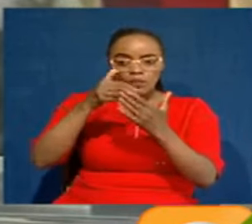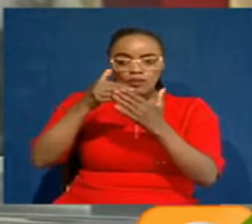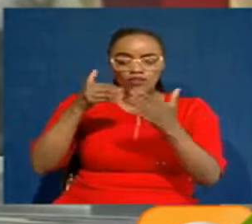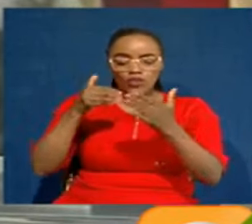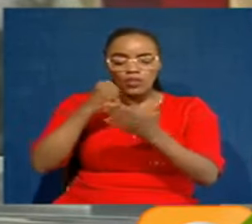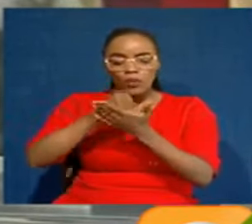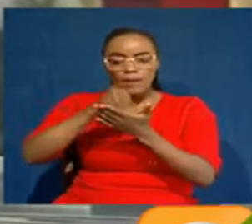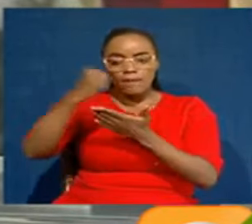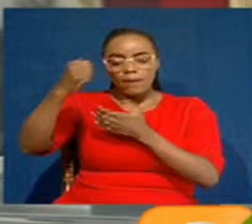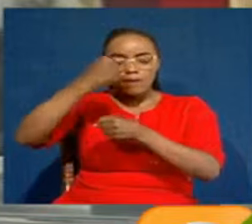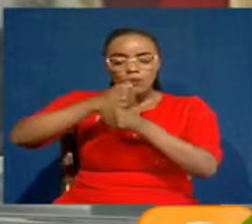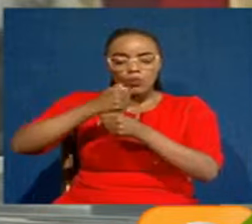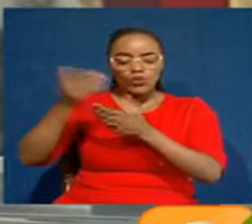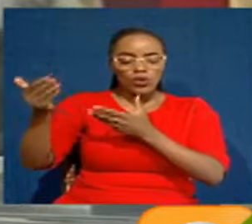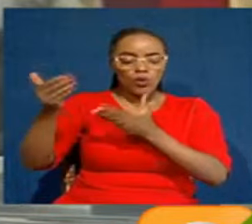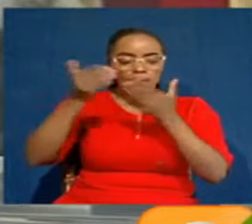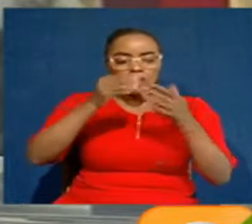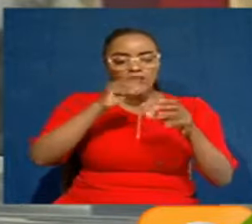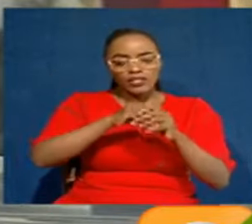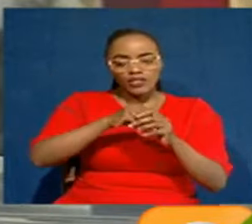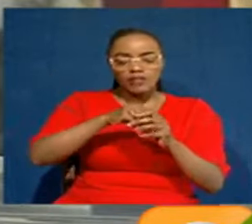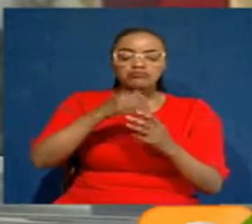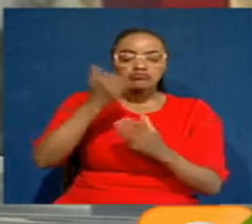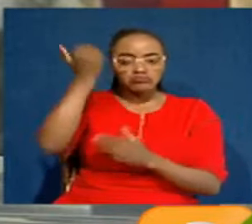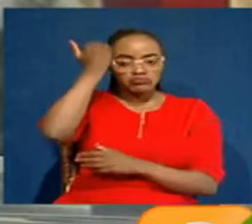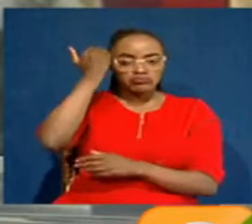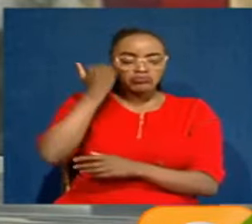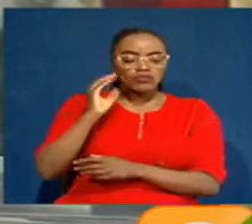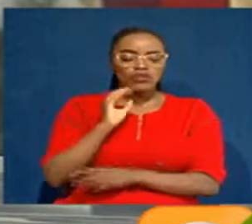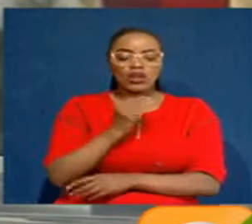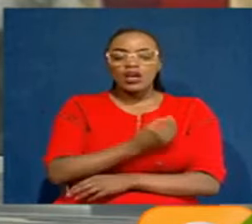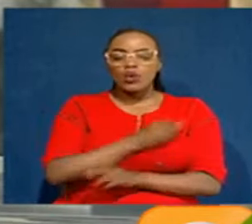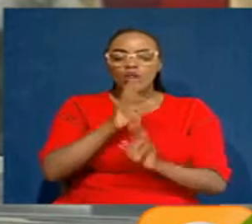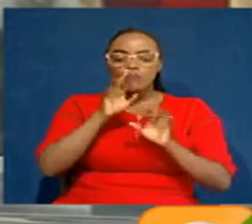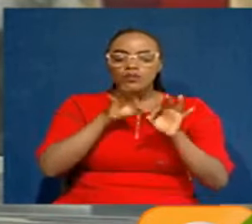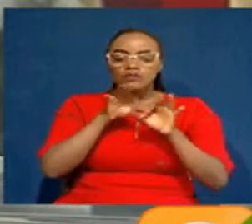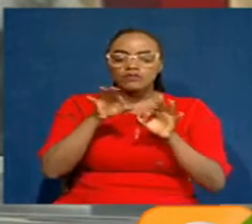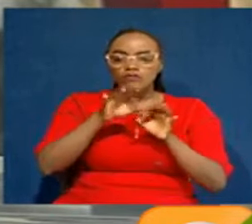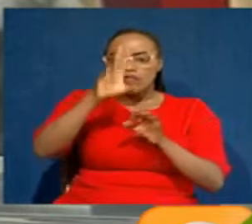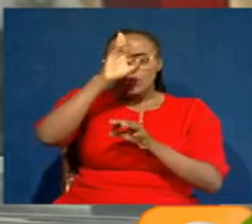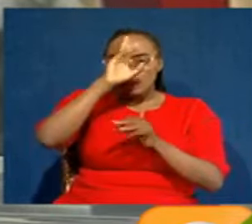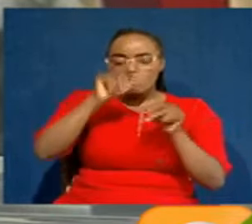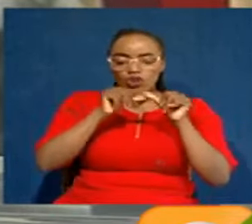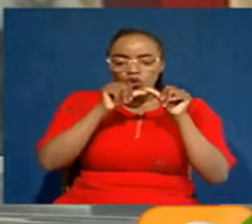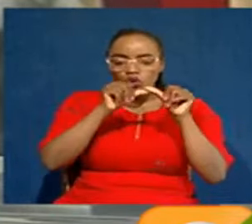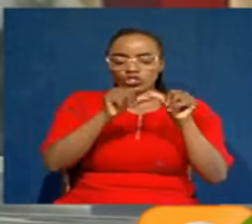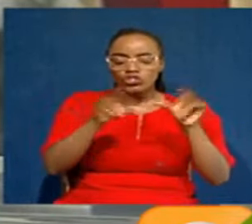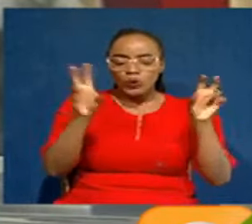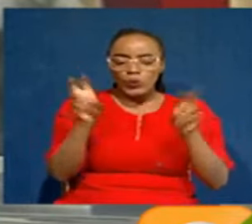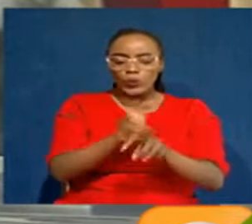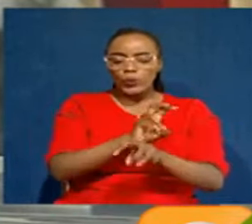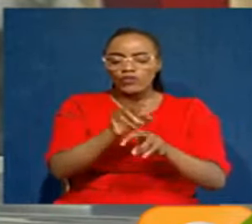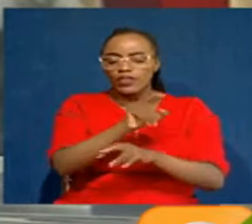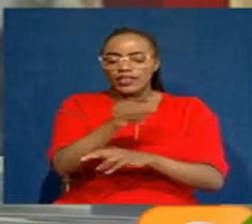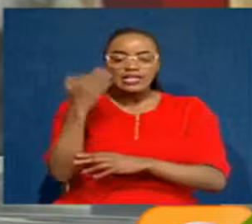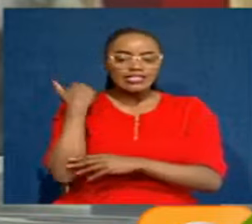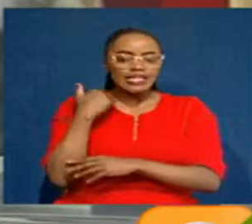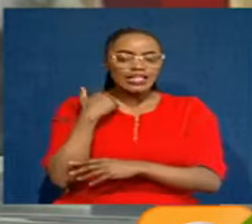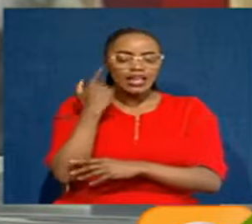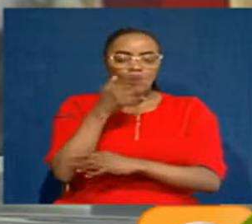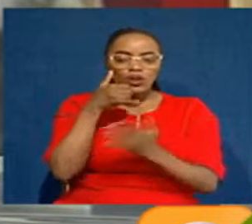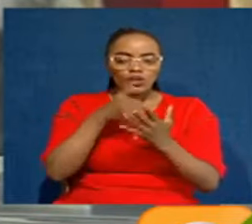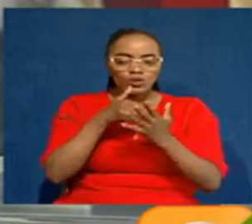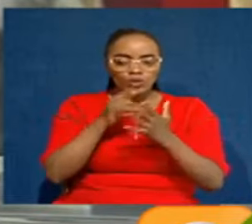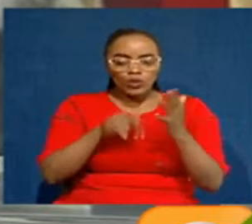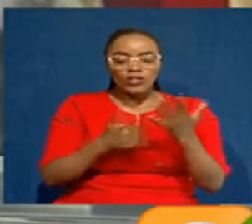kusimamishwa kazi wakifikishwa mahakamani. Na kama Ben Kirui anavyoarifu, ni kwamba polisi bado wanaendelea kuwatafuta mahabusu hao